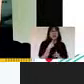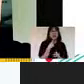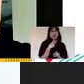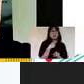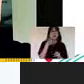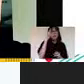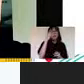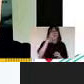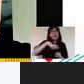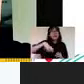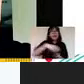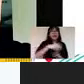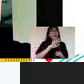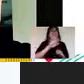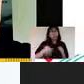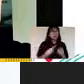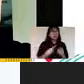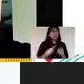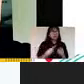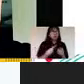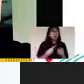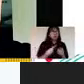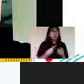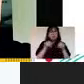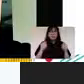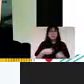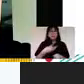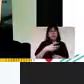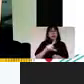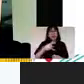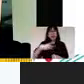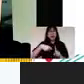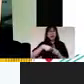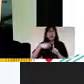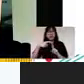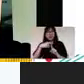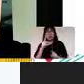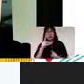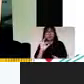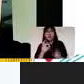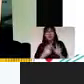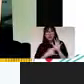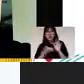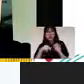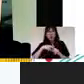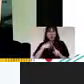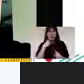lagi, ini juga merupakan sebuah inisiatif berbasiskan data